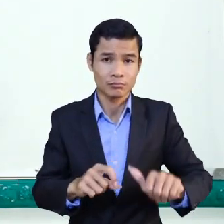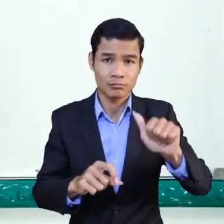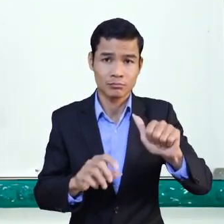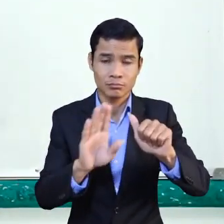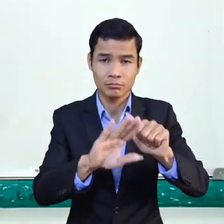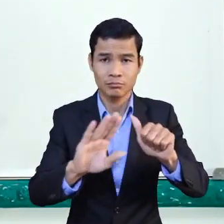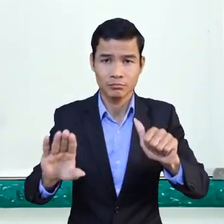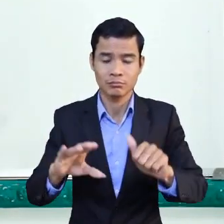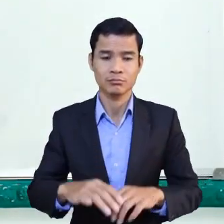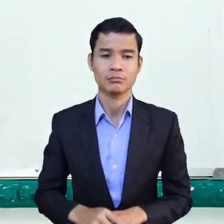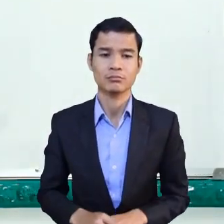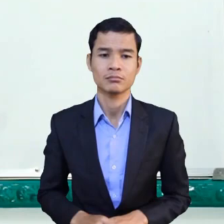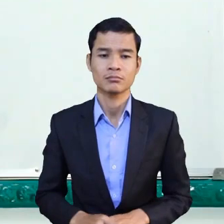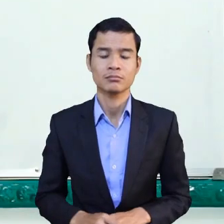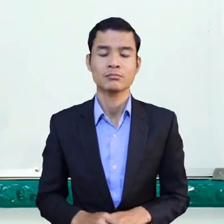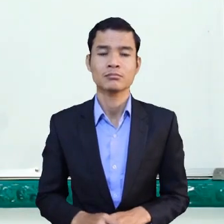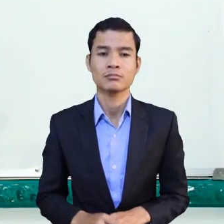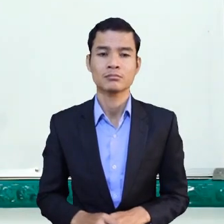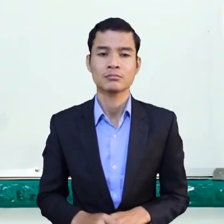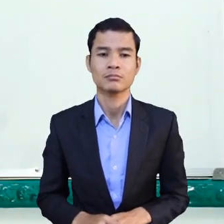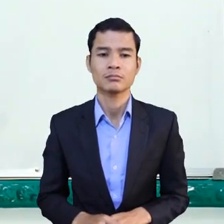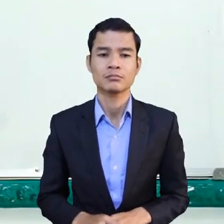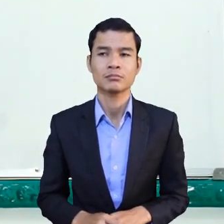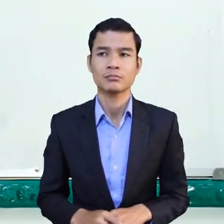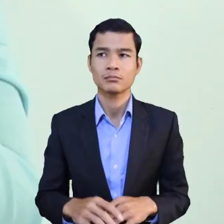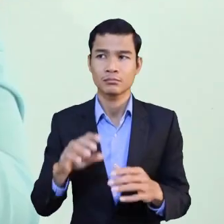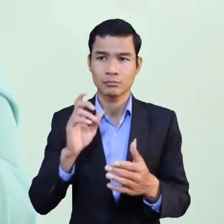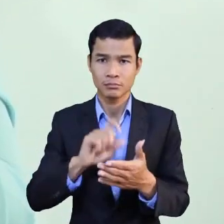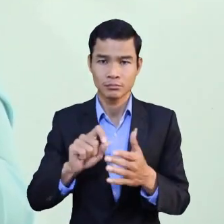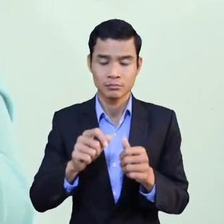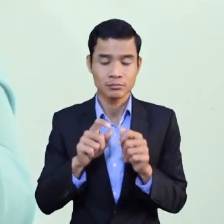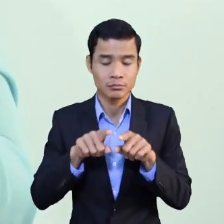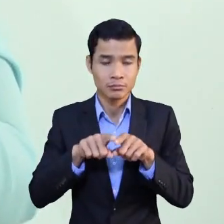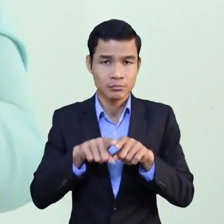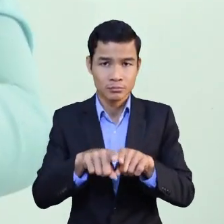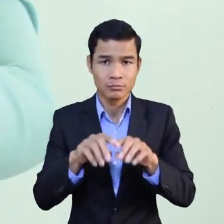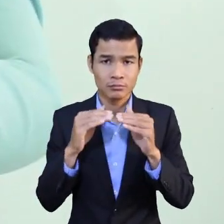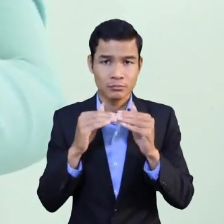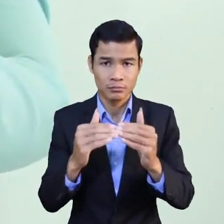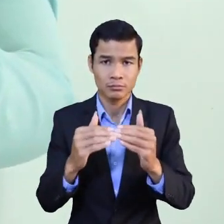នចាយើងសរសេរឲ្យស្មើគ្នាណា